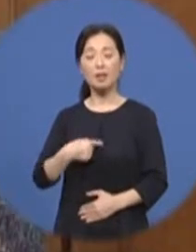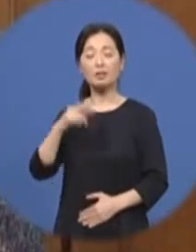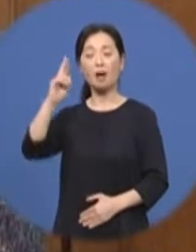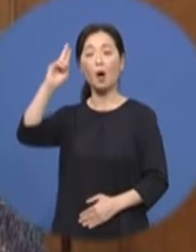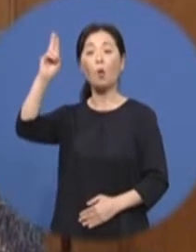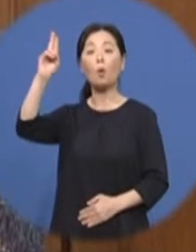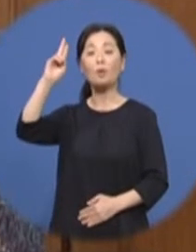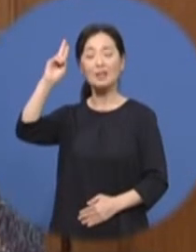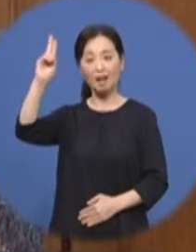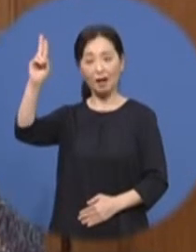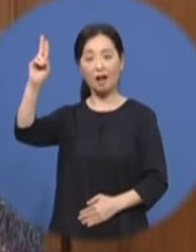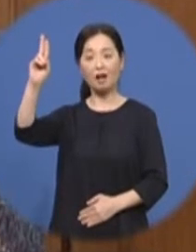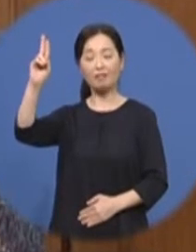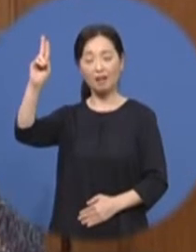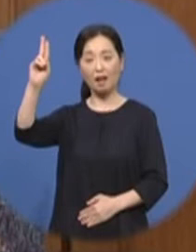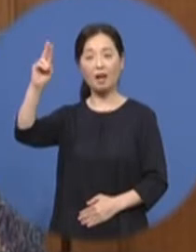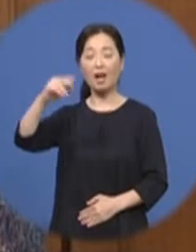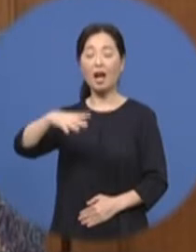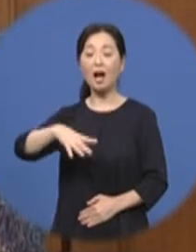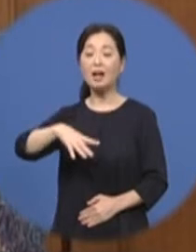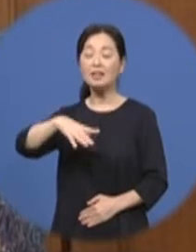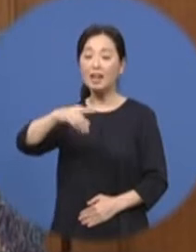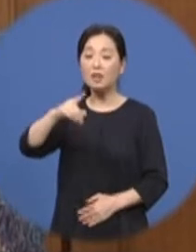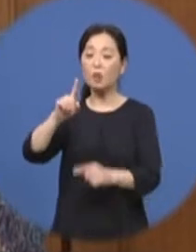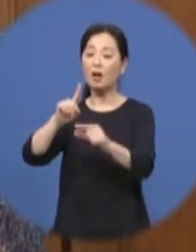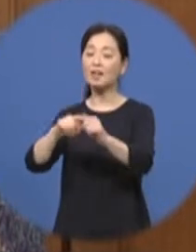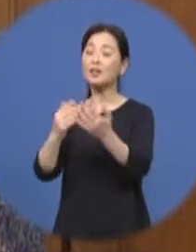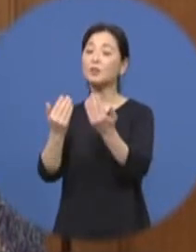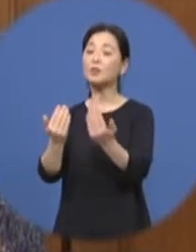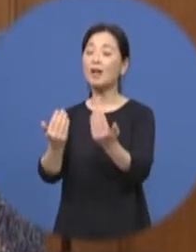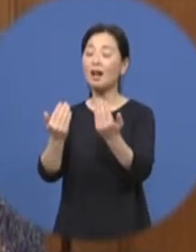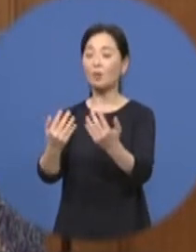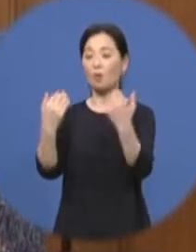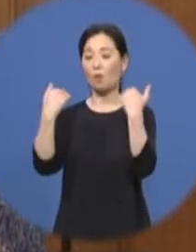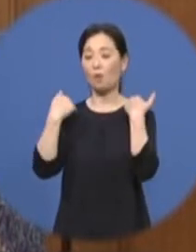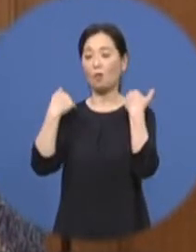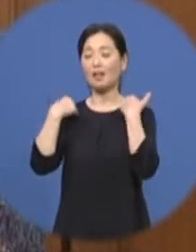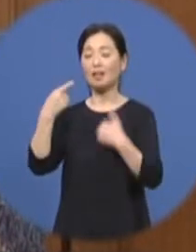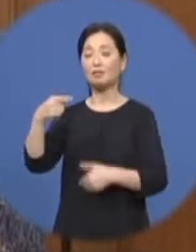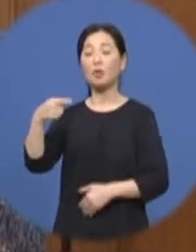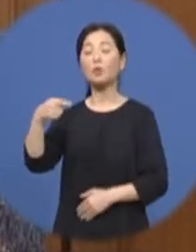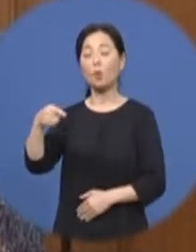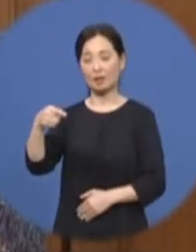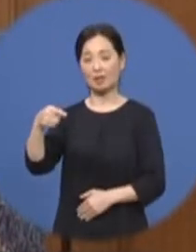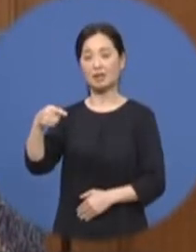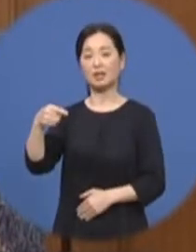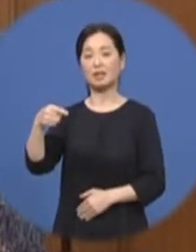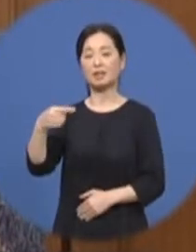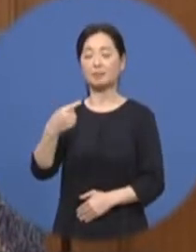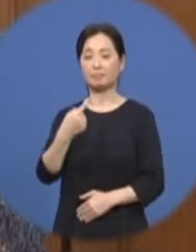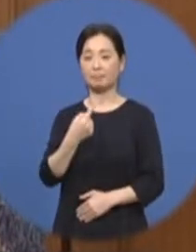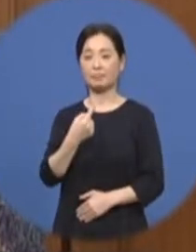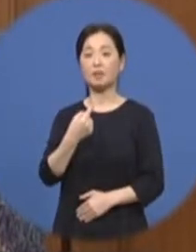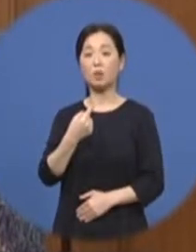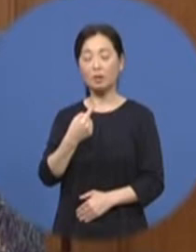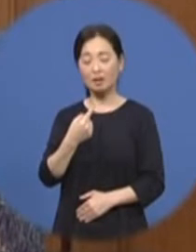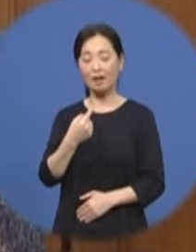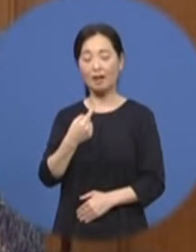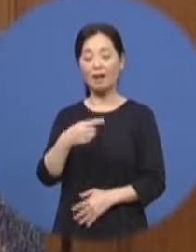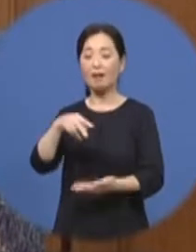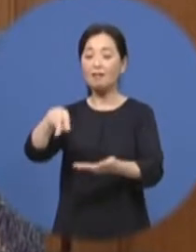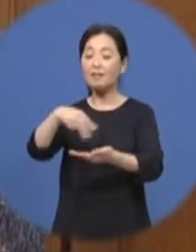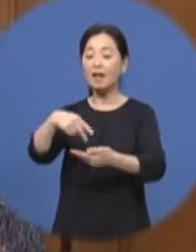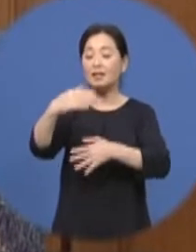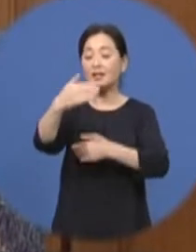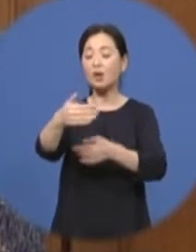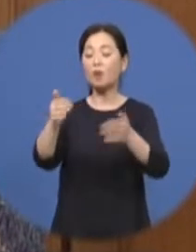で、はい、最初は中学校の体育の教師だったんですけれども、はい、そこからダンスの教室を